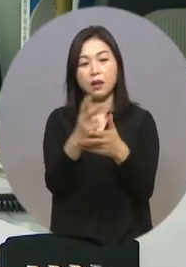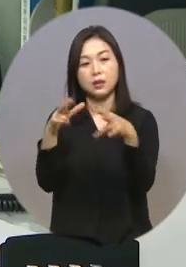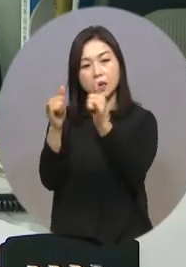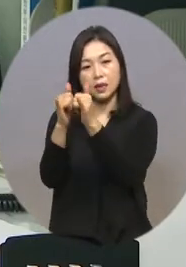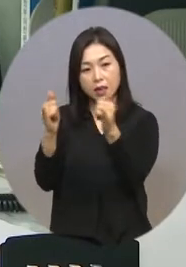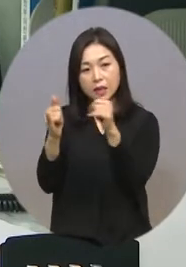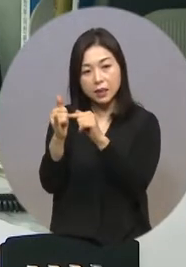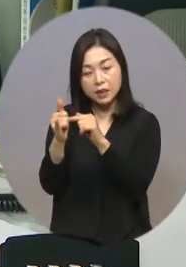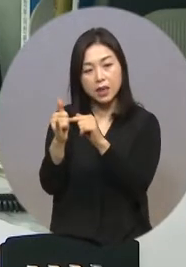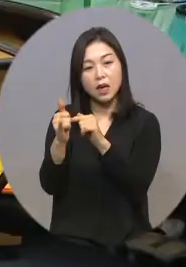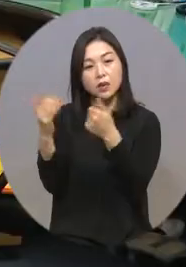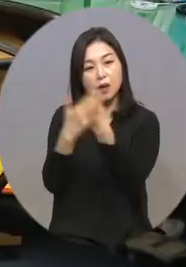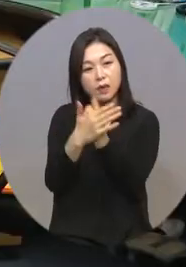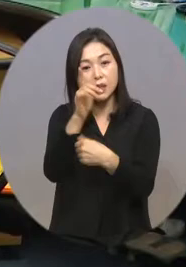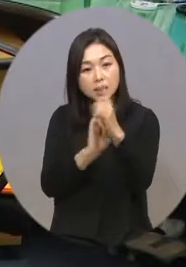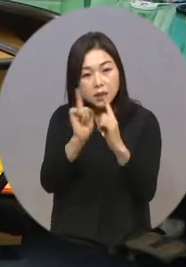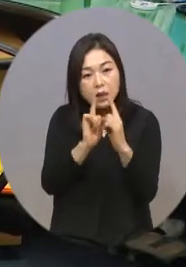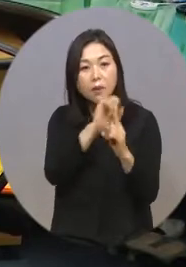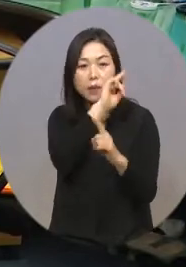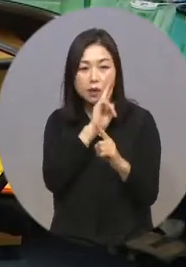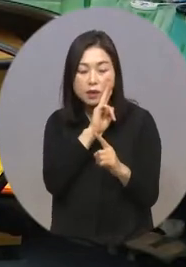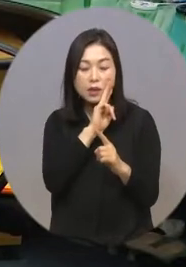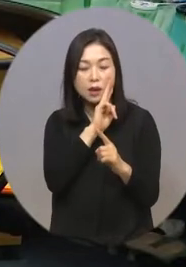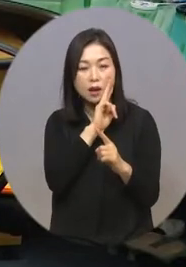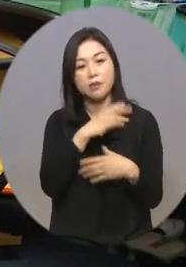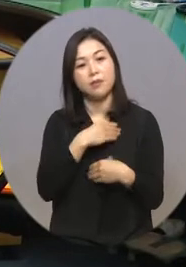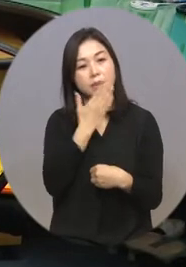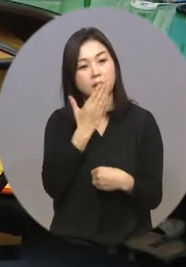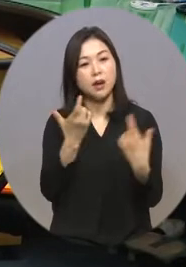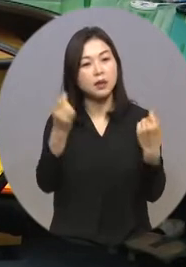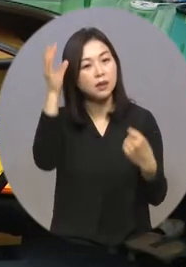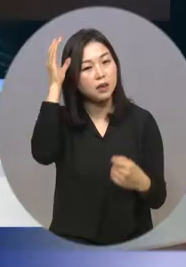신청 편의가 대폭 개선될 것으로 기대했습니다